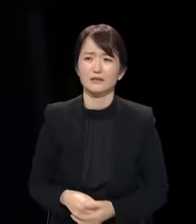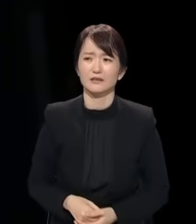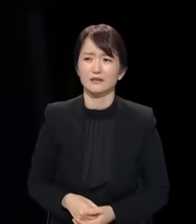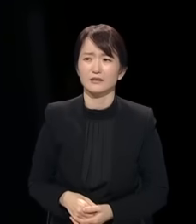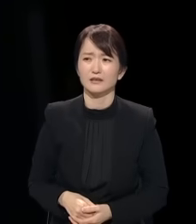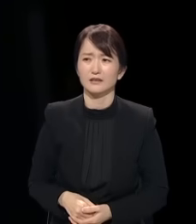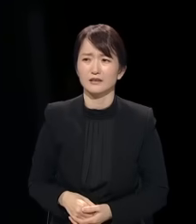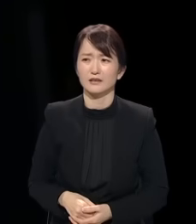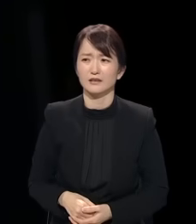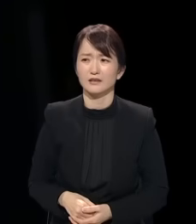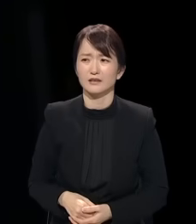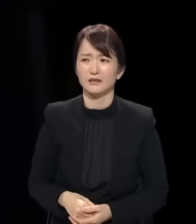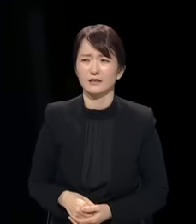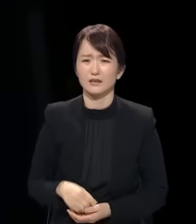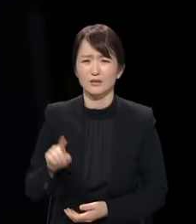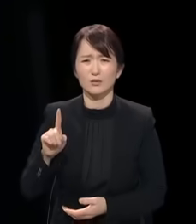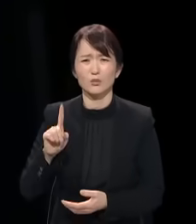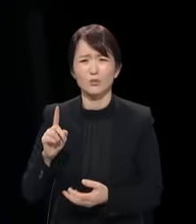그만해라 야 아이고